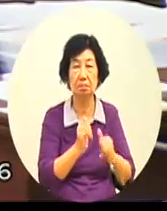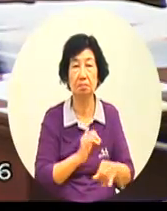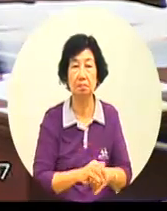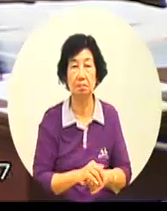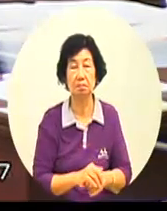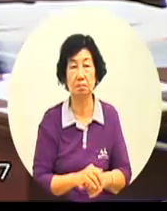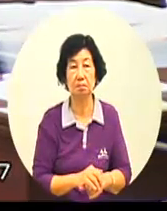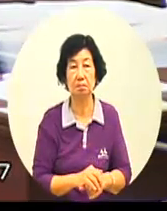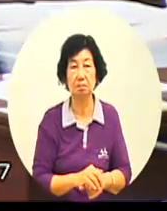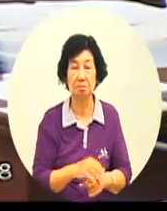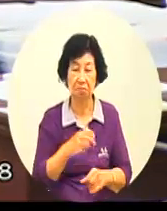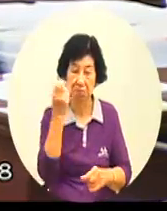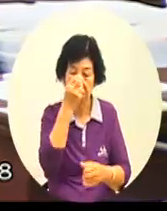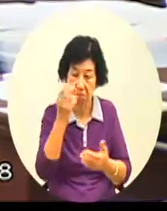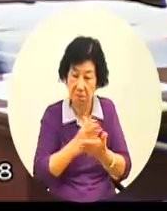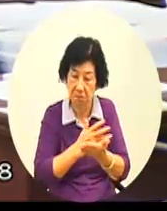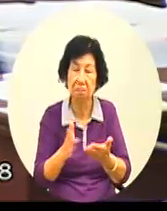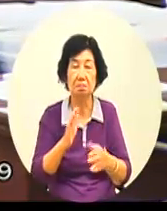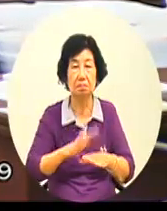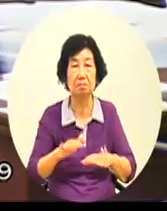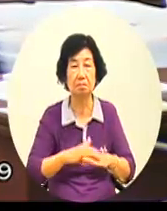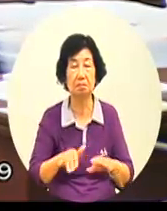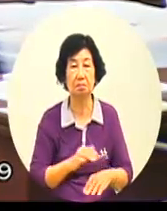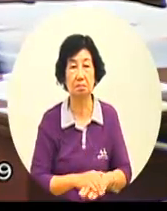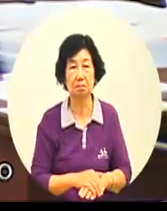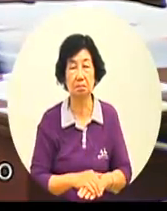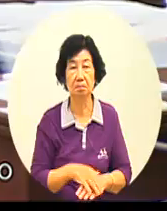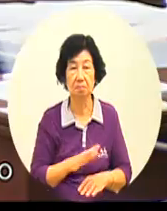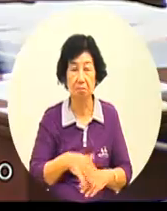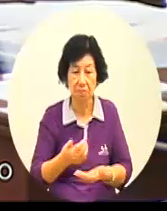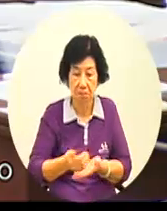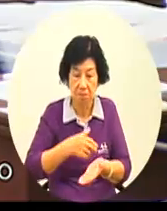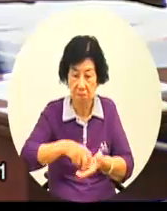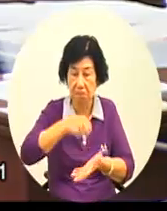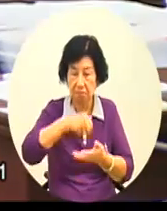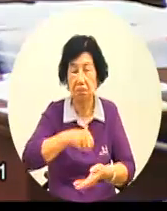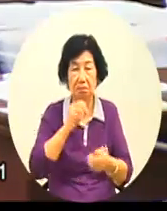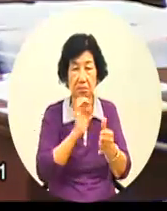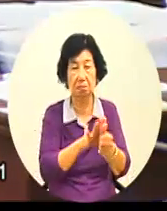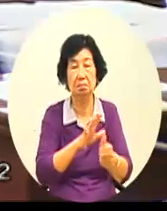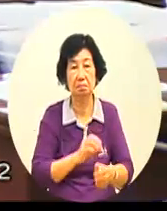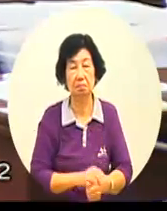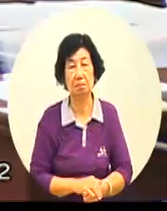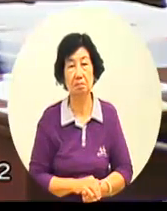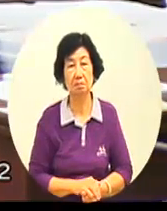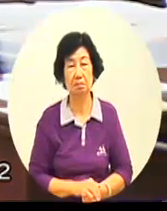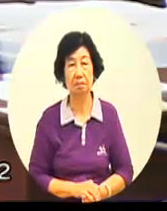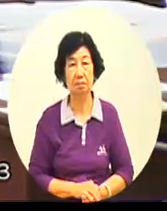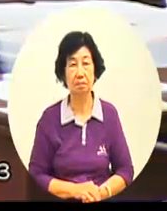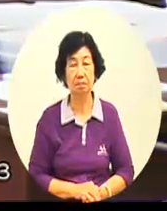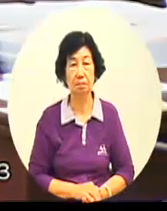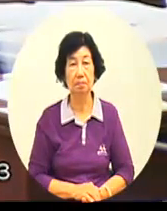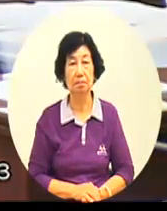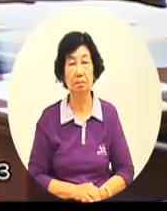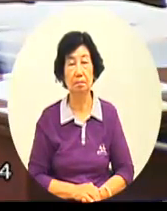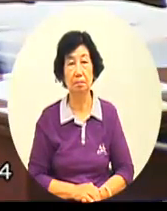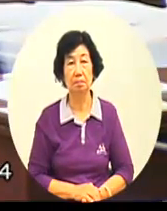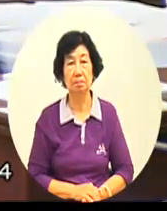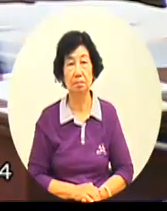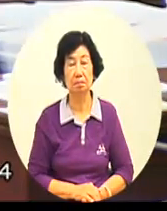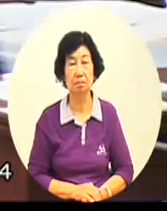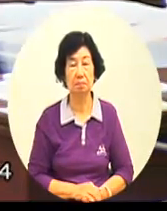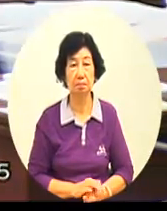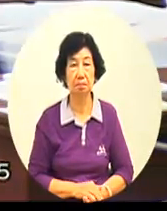会被批判，这样的现象可能我要提前的告诉我们姚局长在这里，如果说真的你们在人力